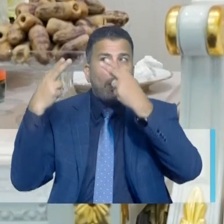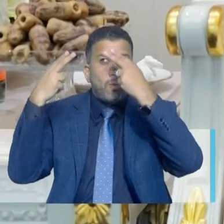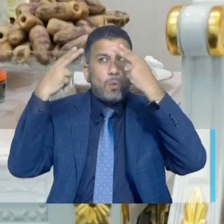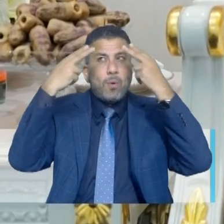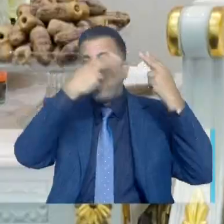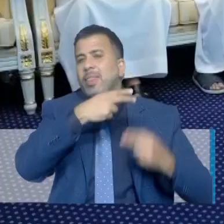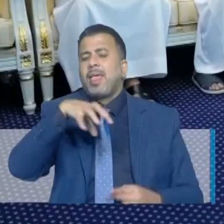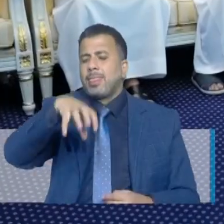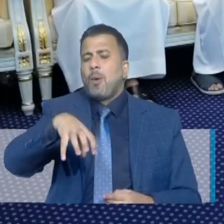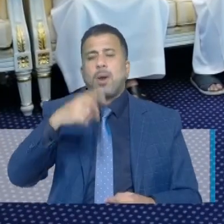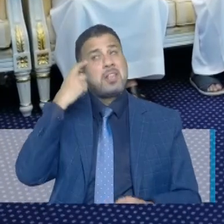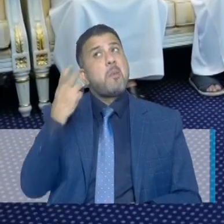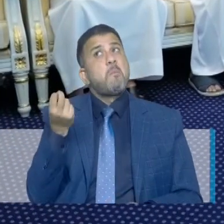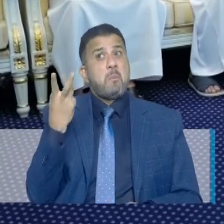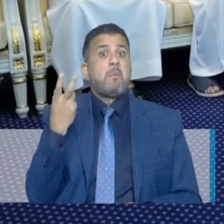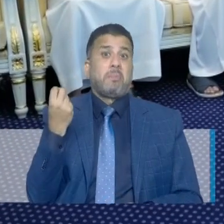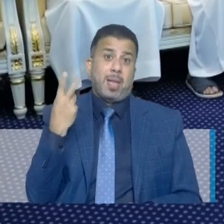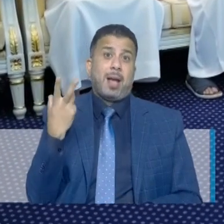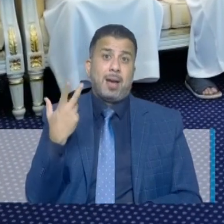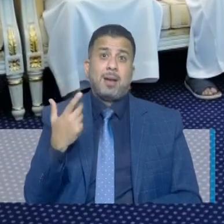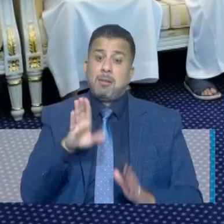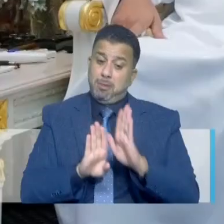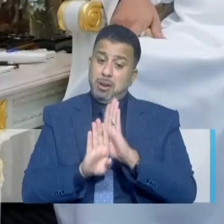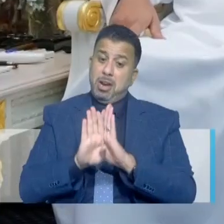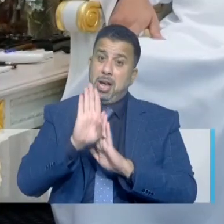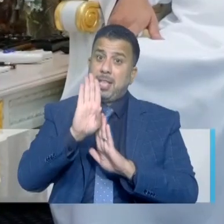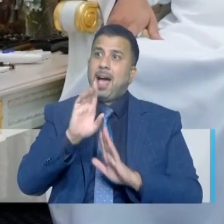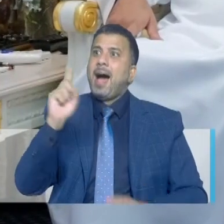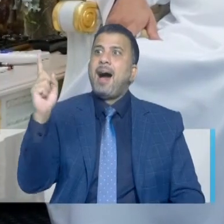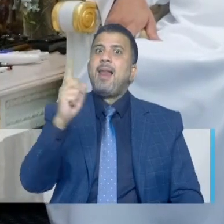مع رؤيه الدوله المبتكره لتحقيق الرياده عالميا